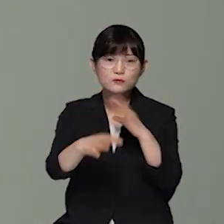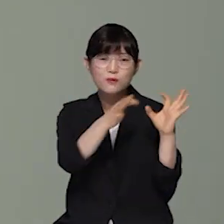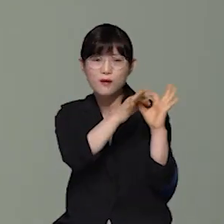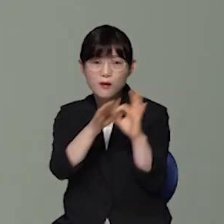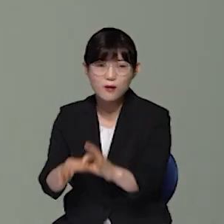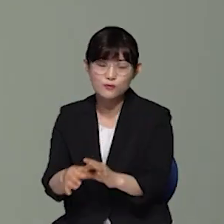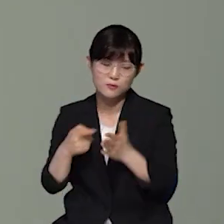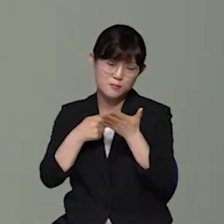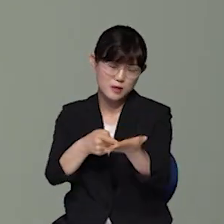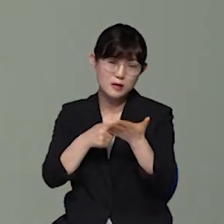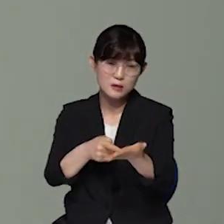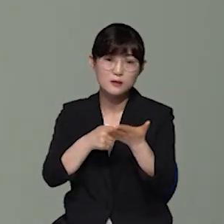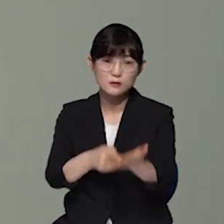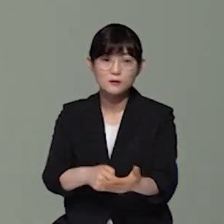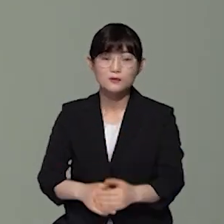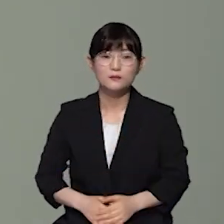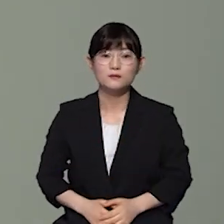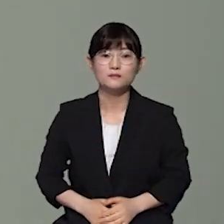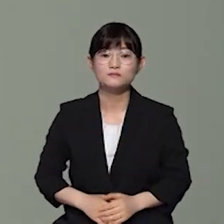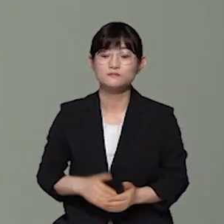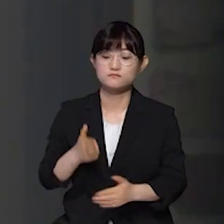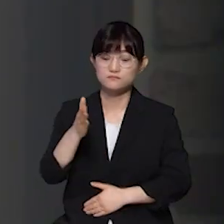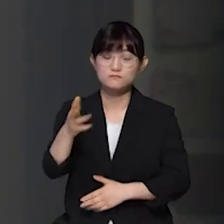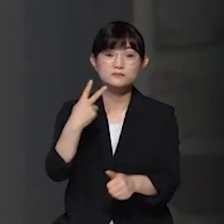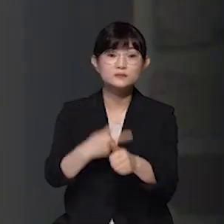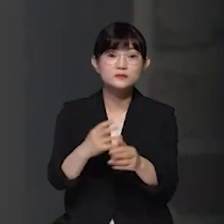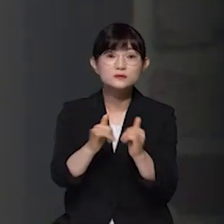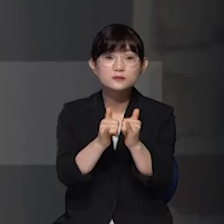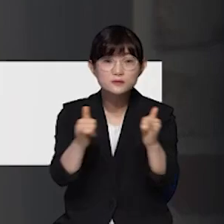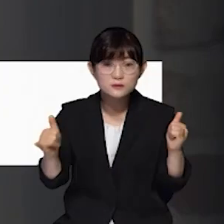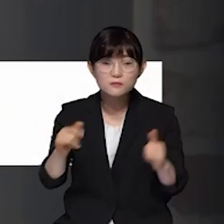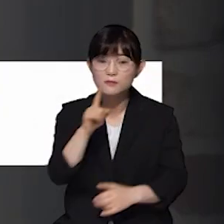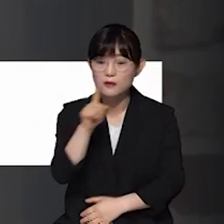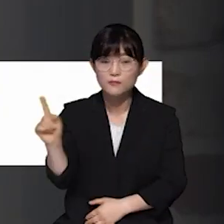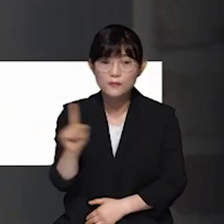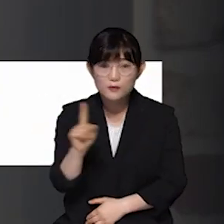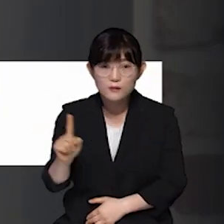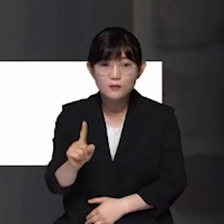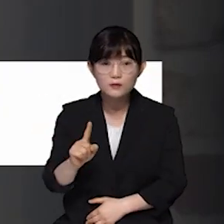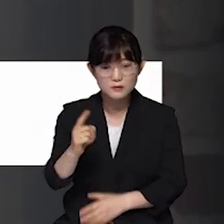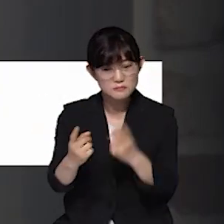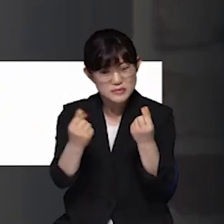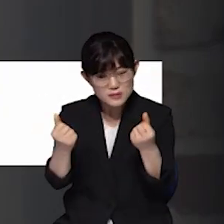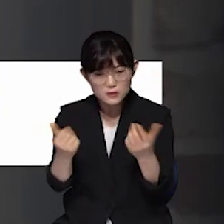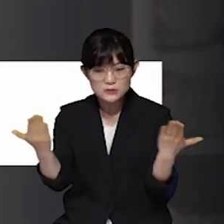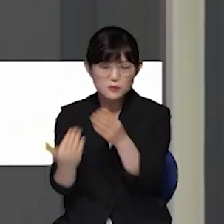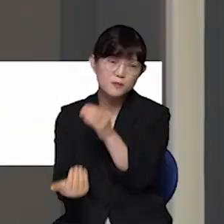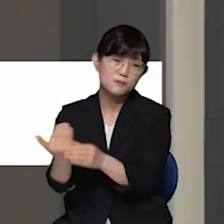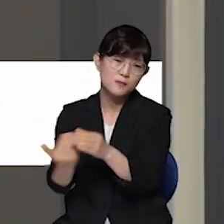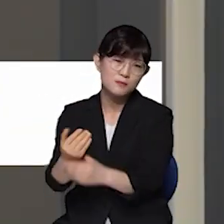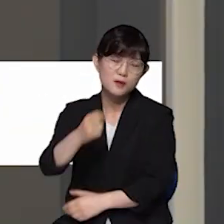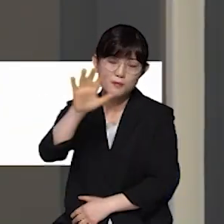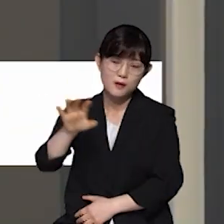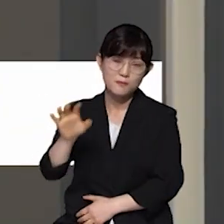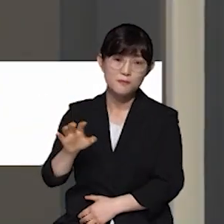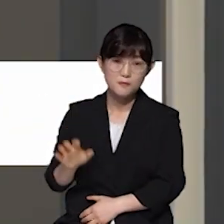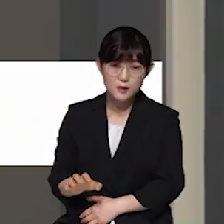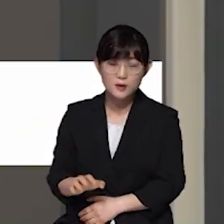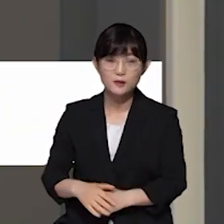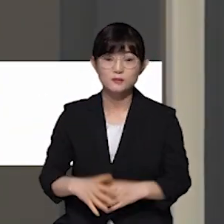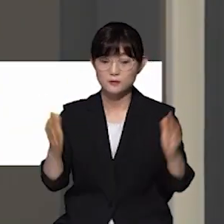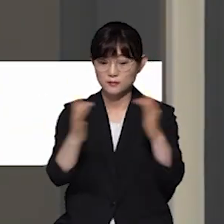알려졌습니다. 소아청소년과 전문의들은 이 같은 일이 비일비재하다고 하소연합니다. 지역 맘카페